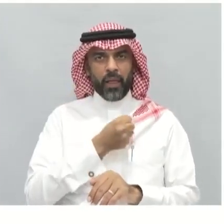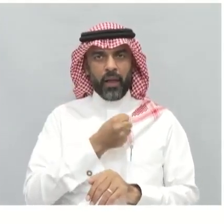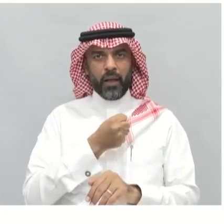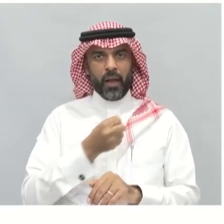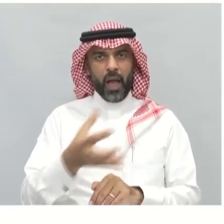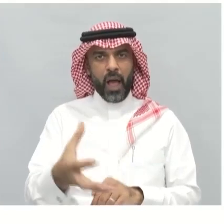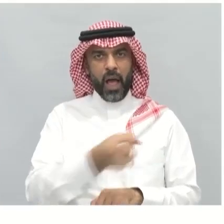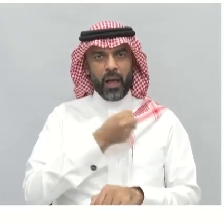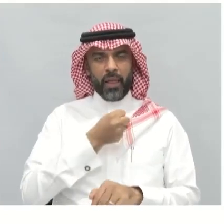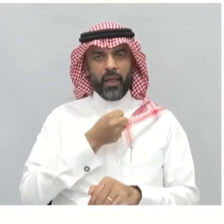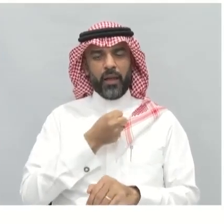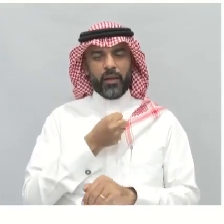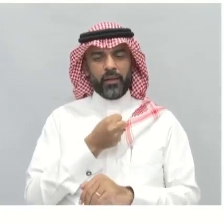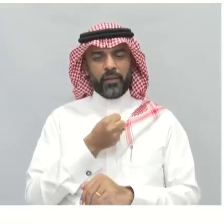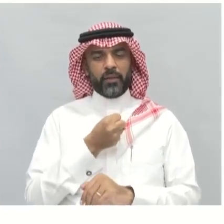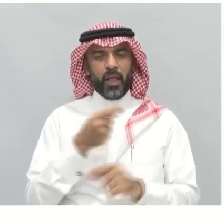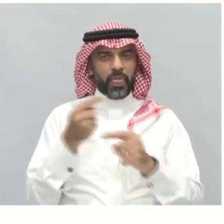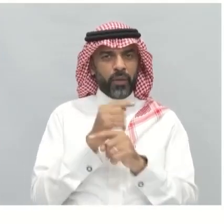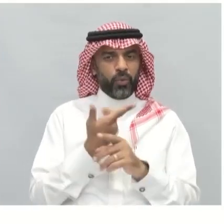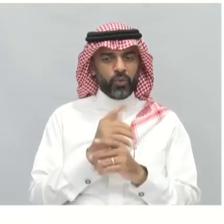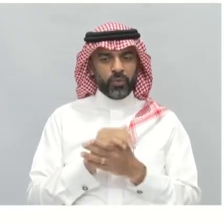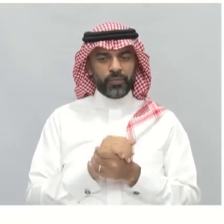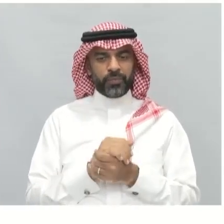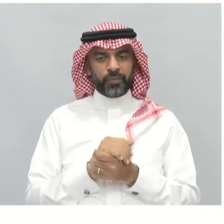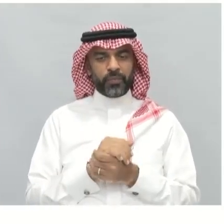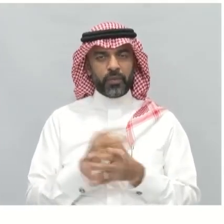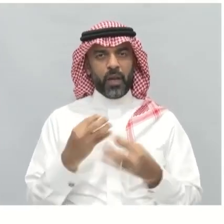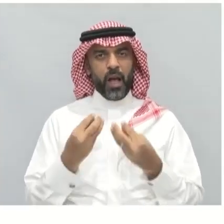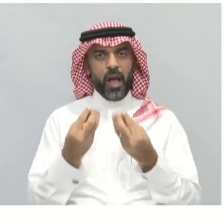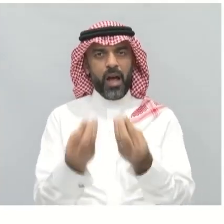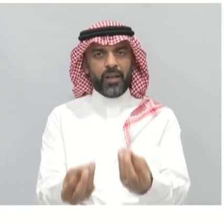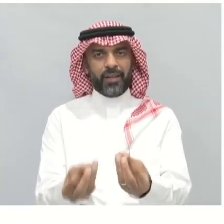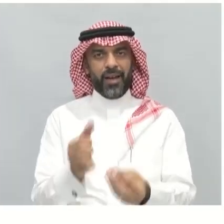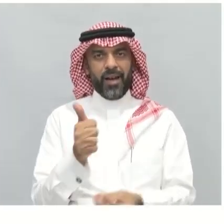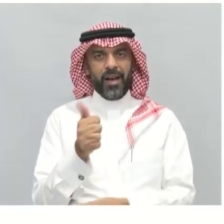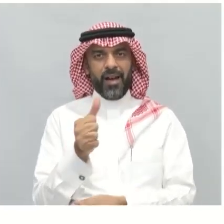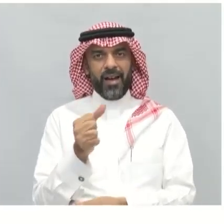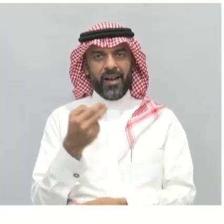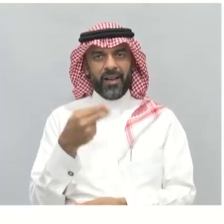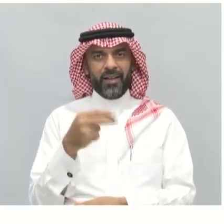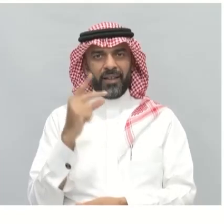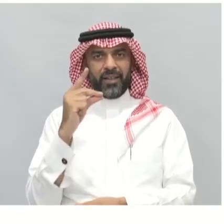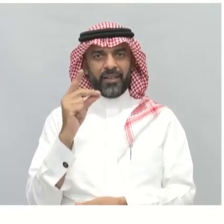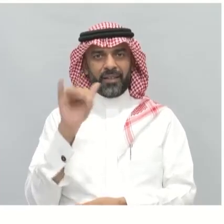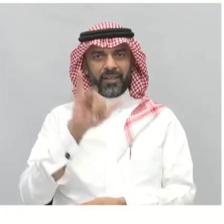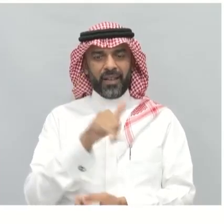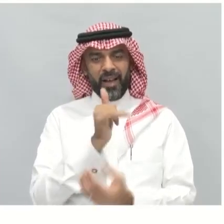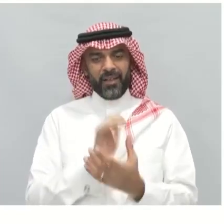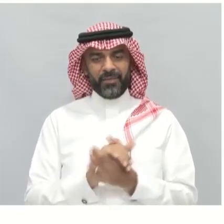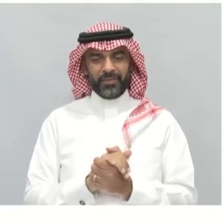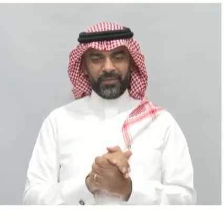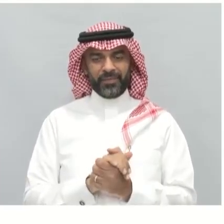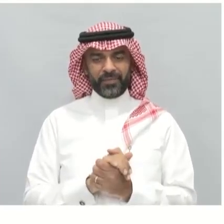الكلمه احسنتم ضده اعطى انتهى بماذا بالف لينه كتبت على صوره